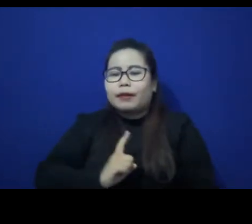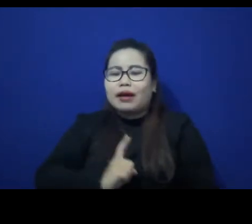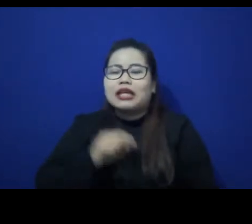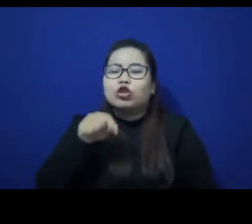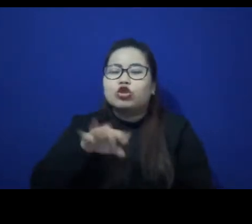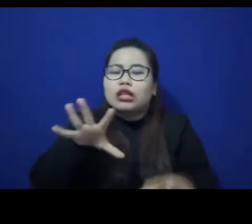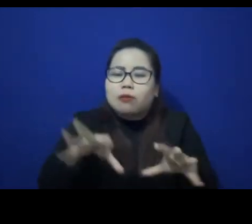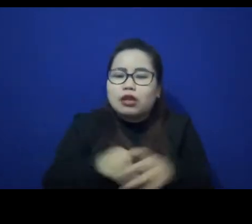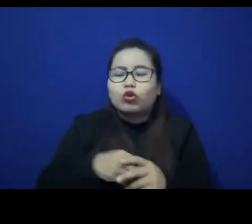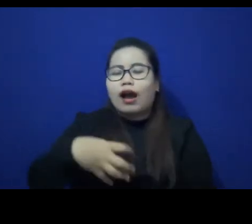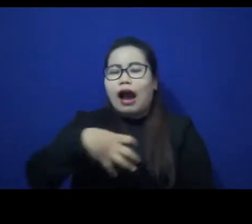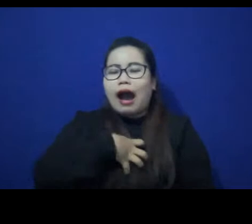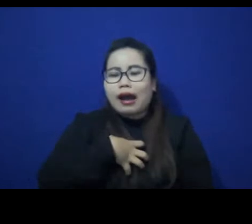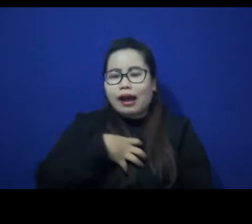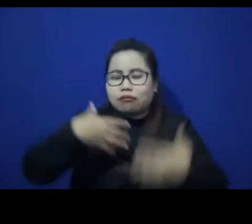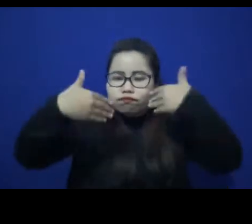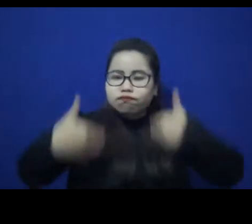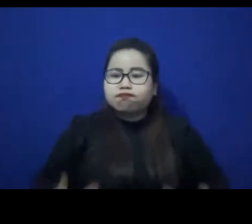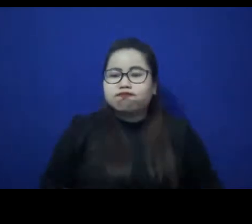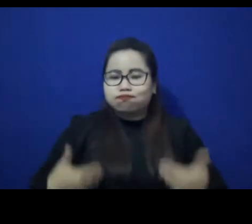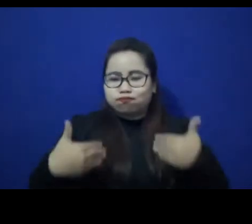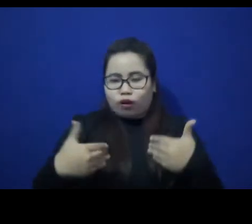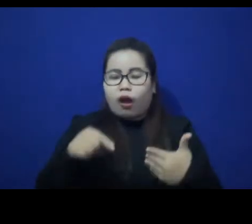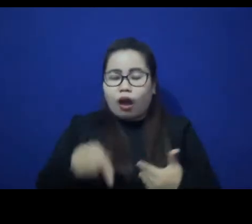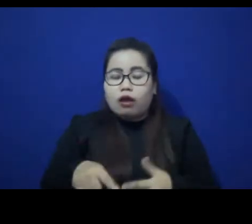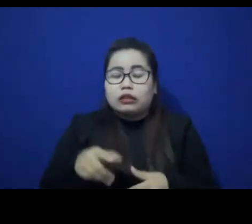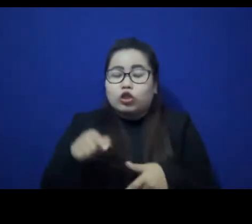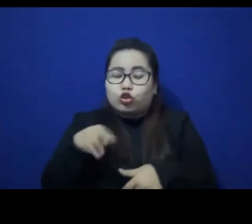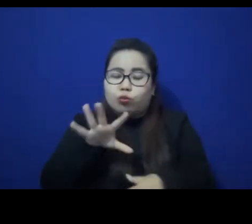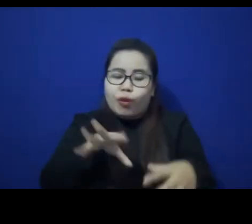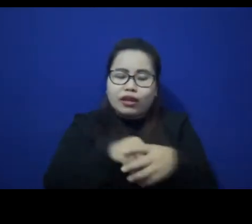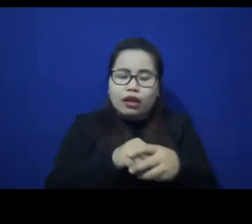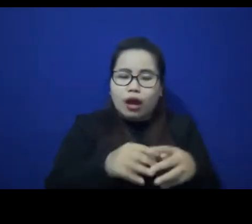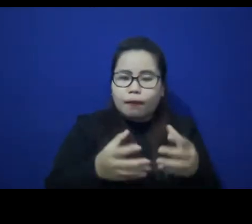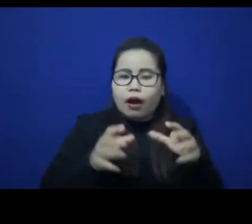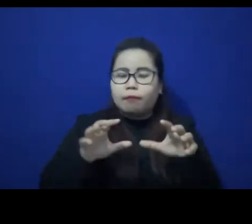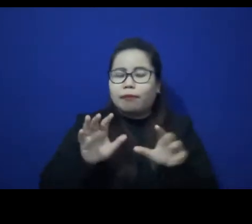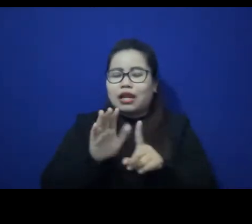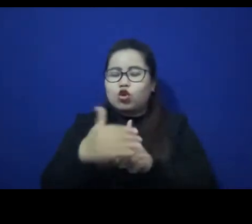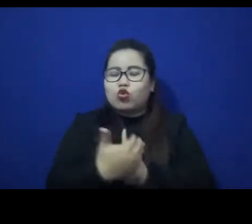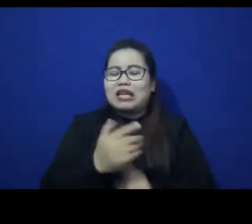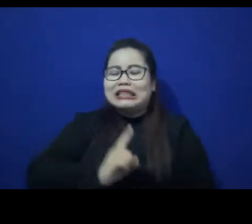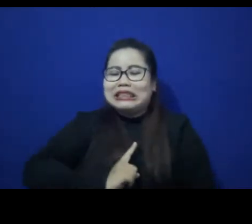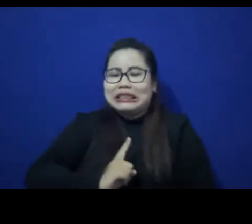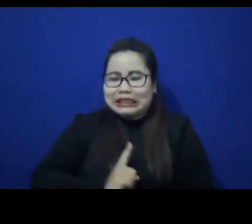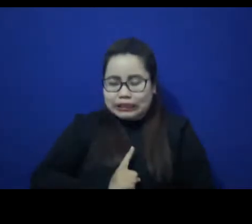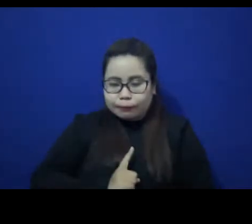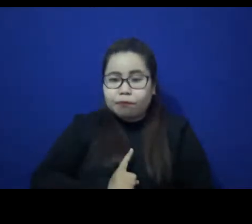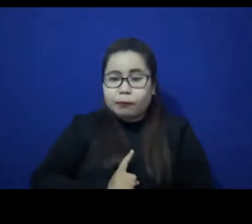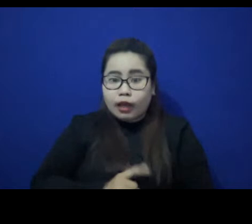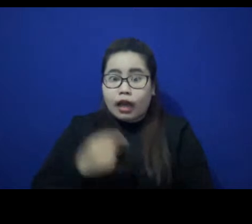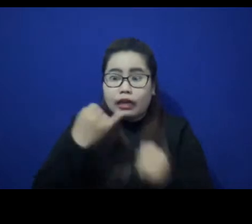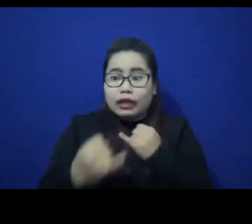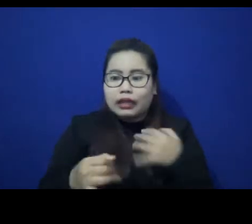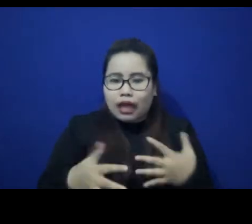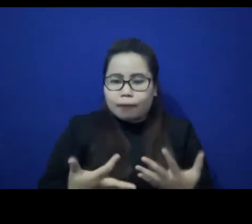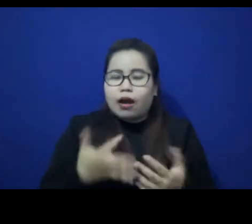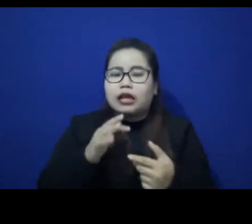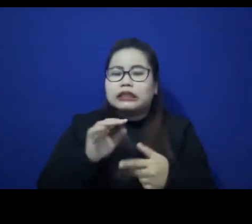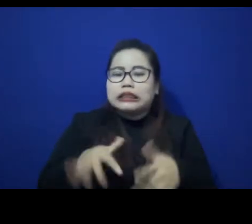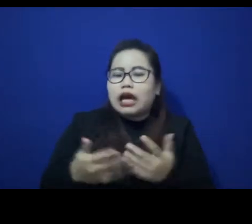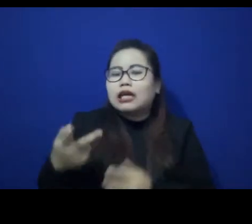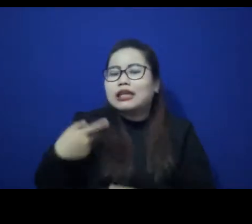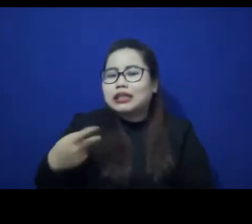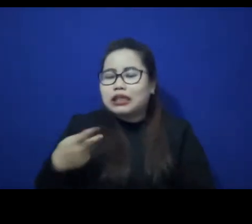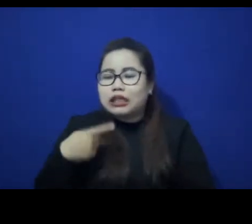satu hak asasi manusia dan merupakan bagian dari perlindungan diri pribadi sehingga akhirnya kita